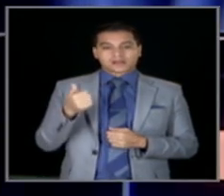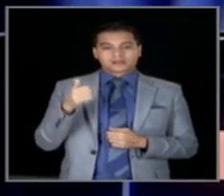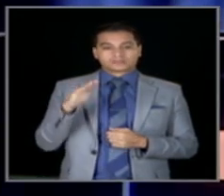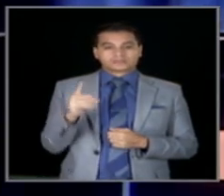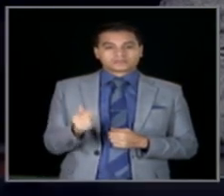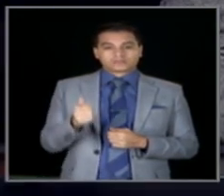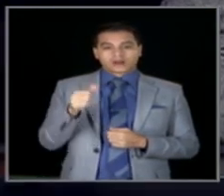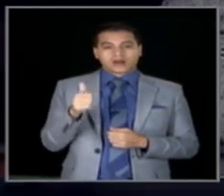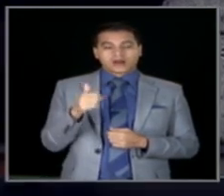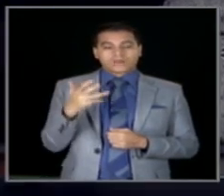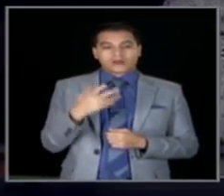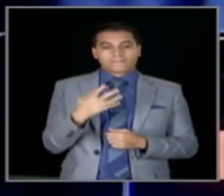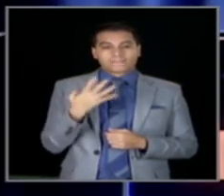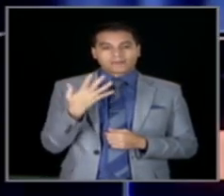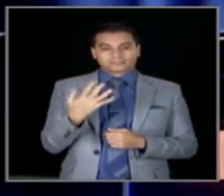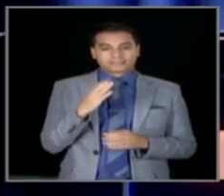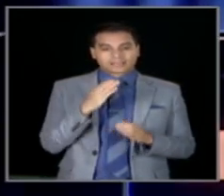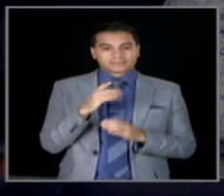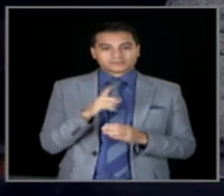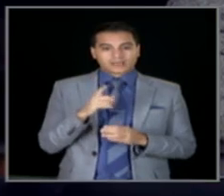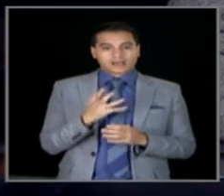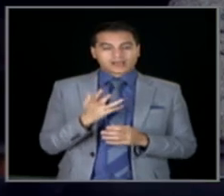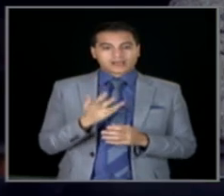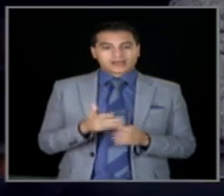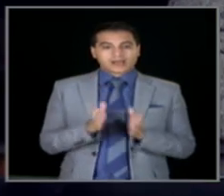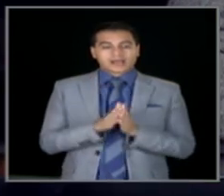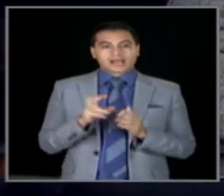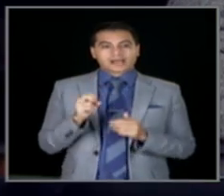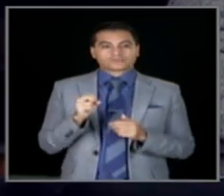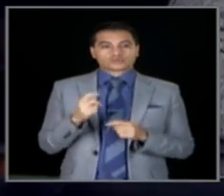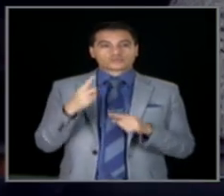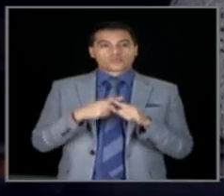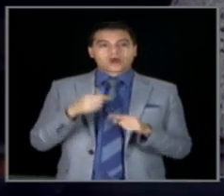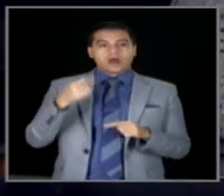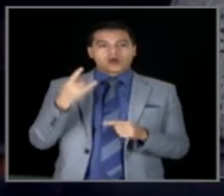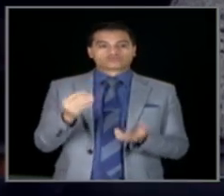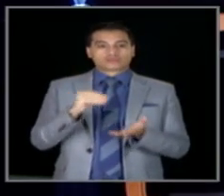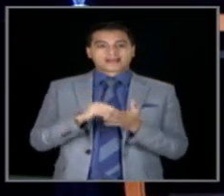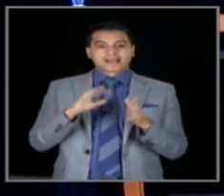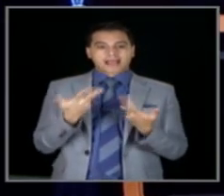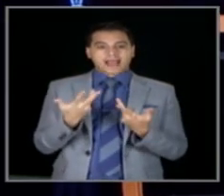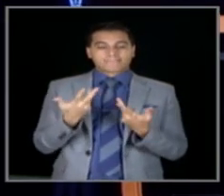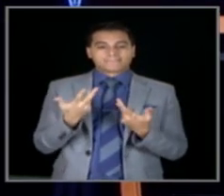كنا 60. 60 وكم إجابة صح؟ 5. ب25 نقطة، وعشر نقط دي بقيتوا